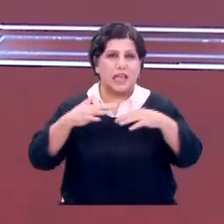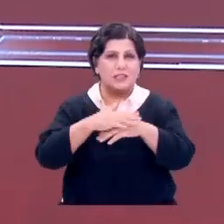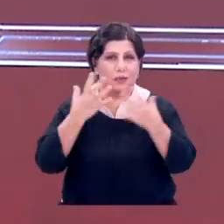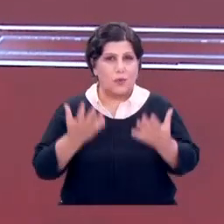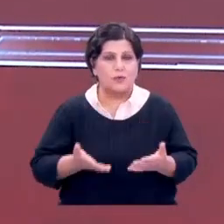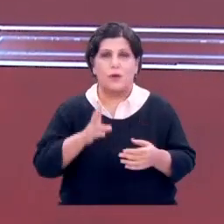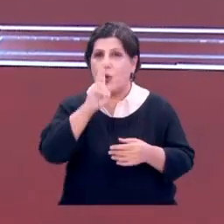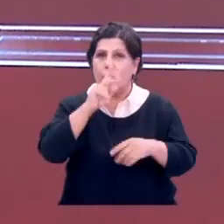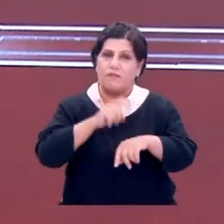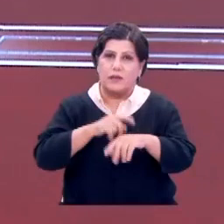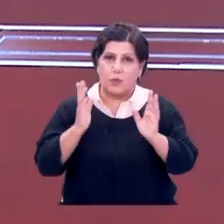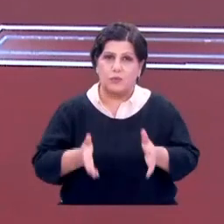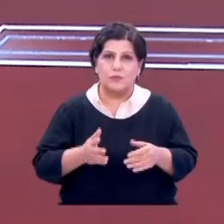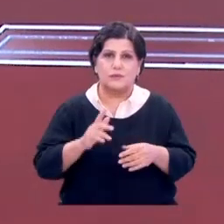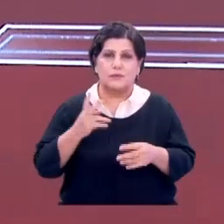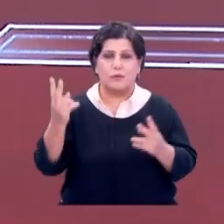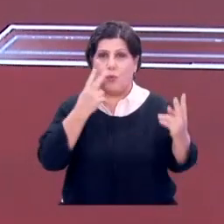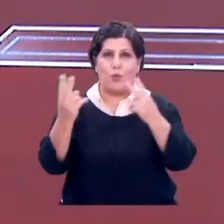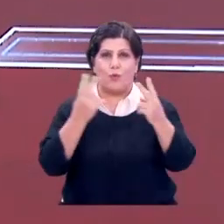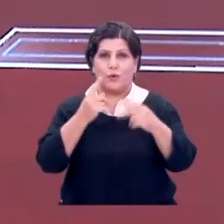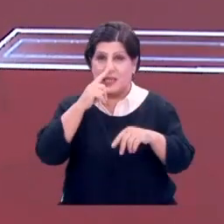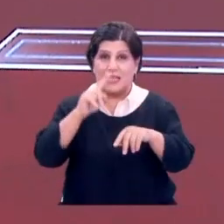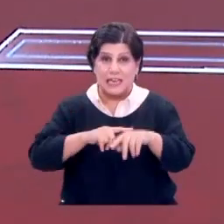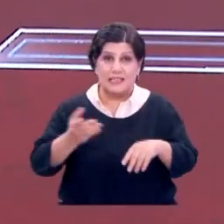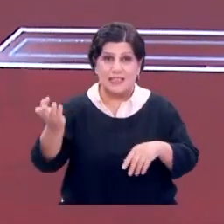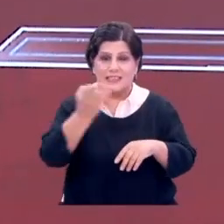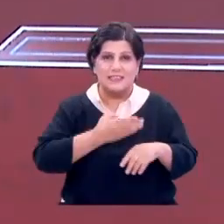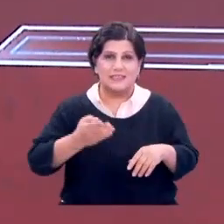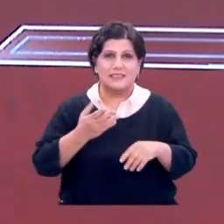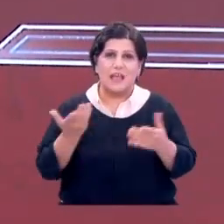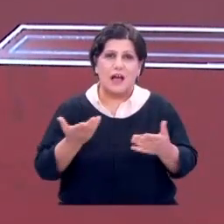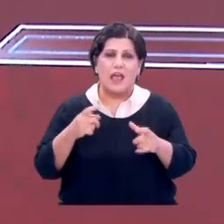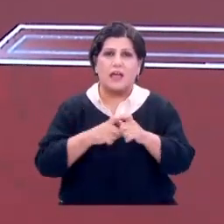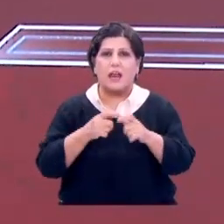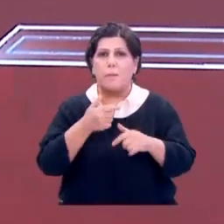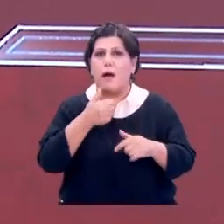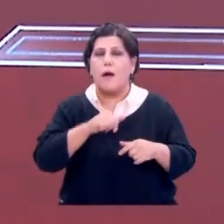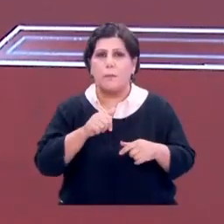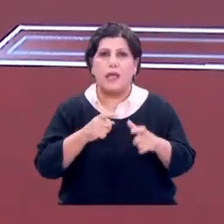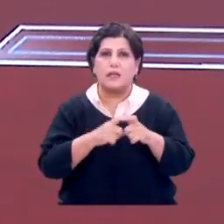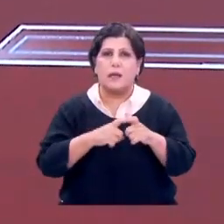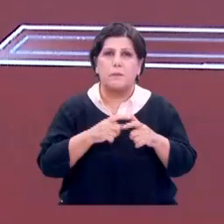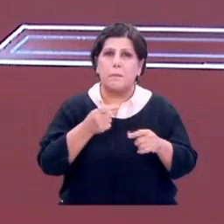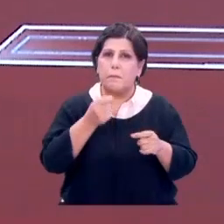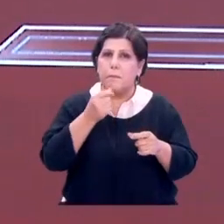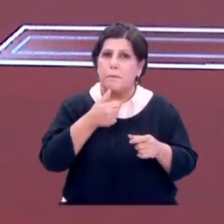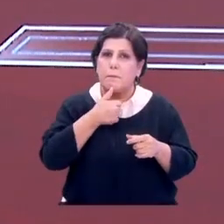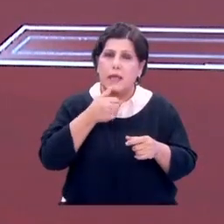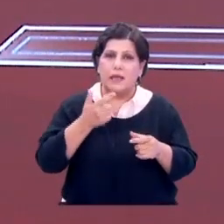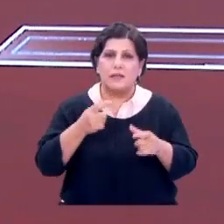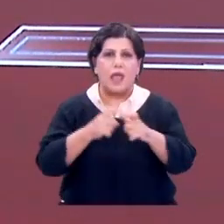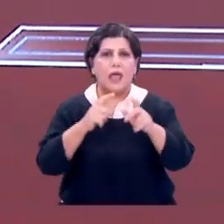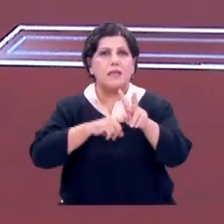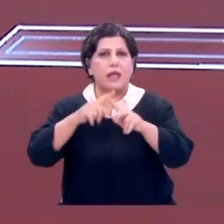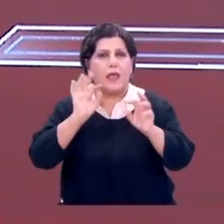olsa öğle vakti de olsa her gören inanınız Ya Ekrem abi Ekrem Bey teşekkür ederiz EYT EYT